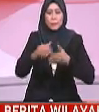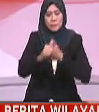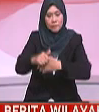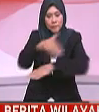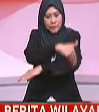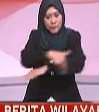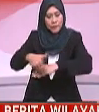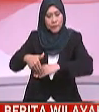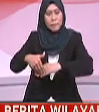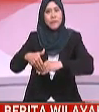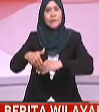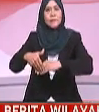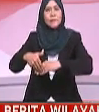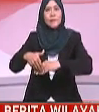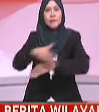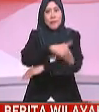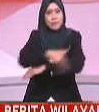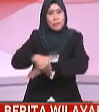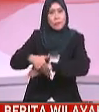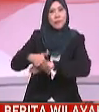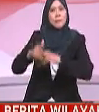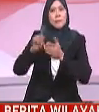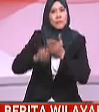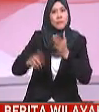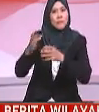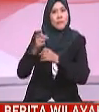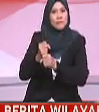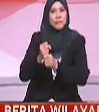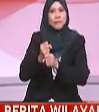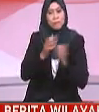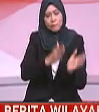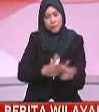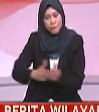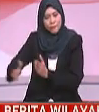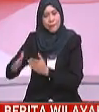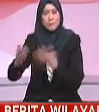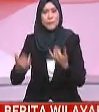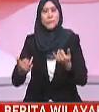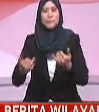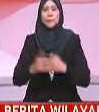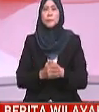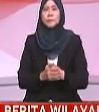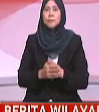ke arah melahirkan apa yang telah diaturkan pada hari ini.